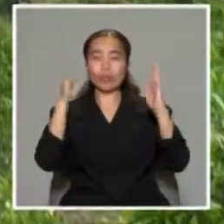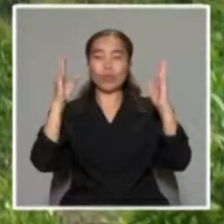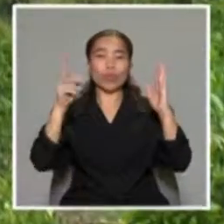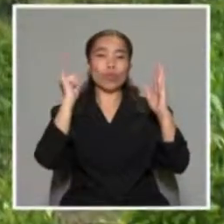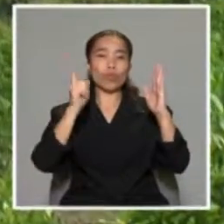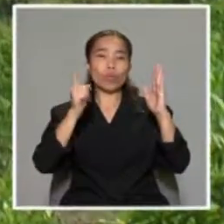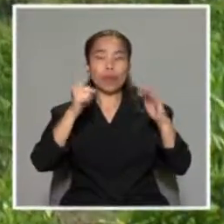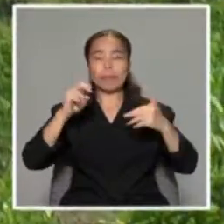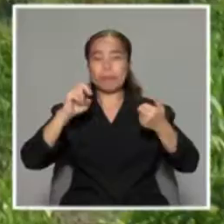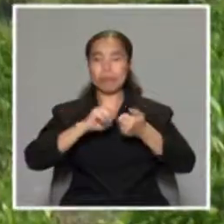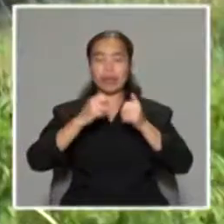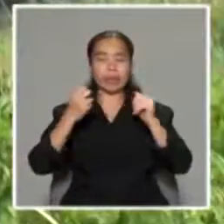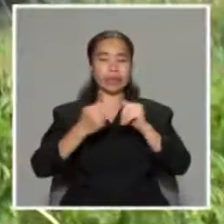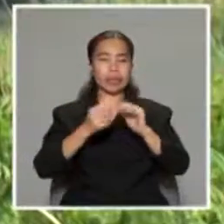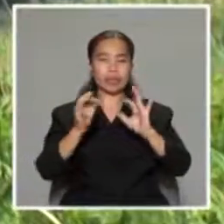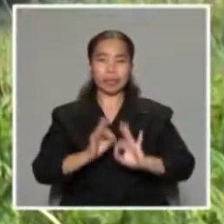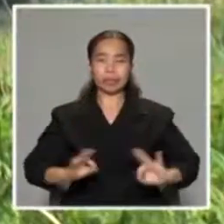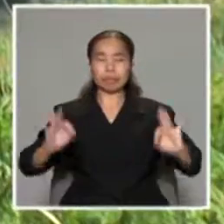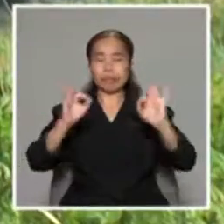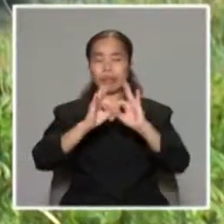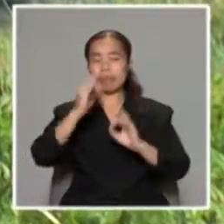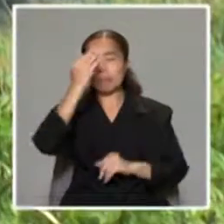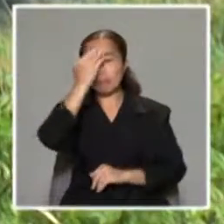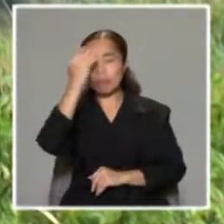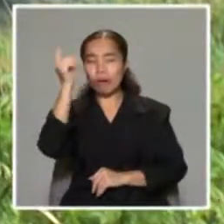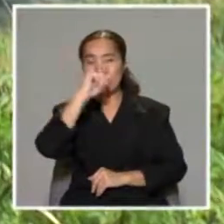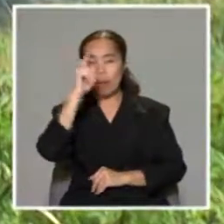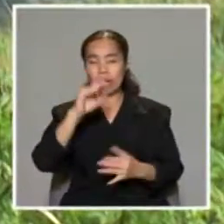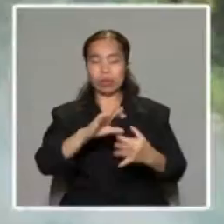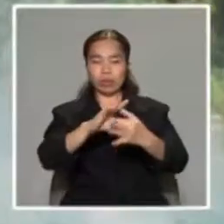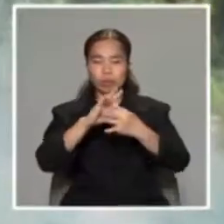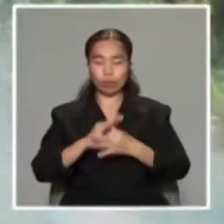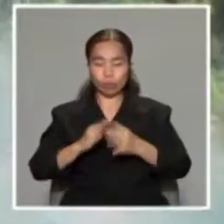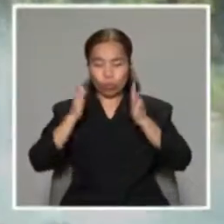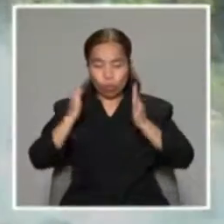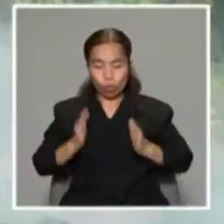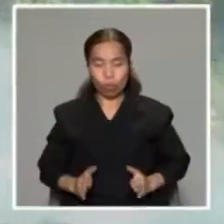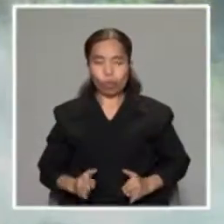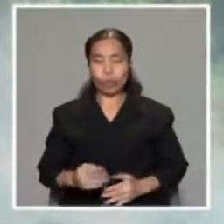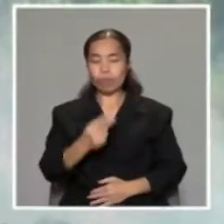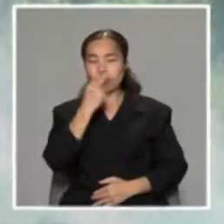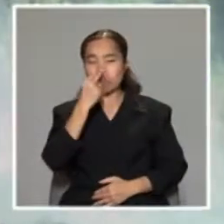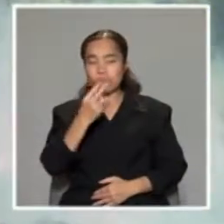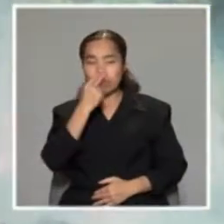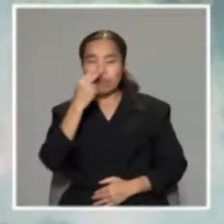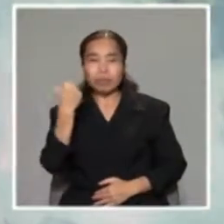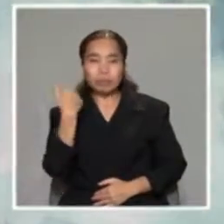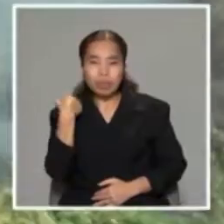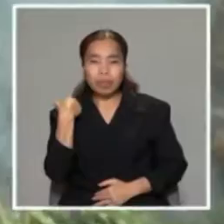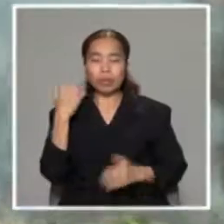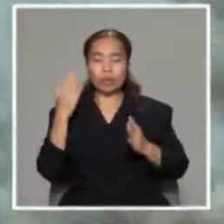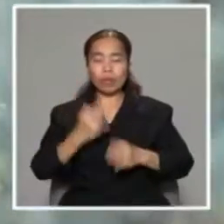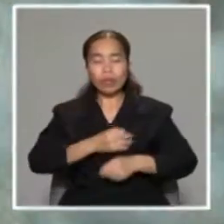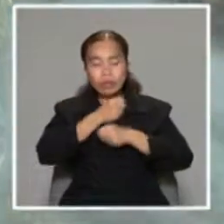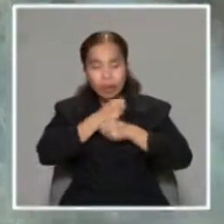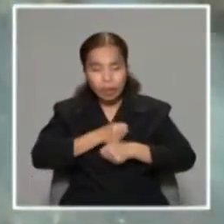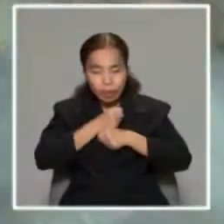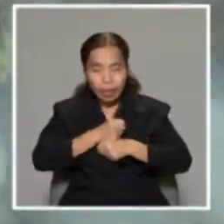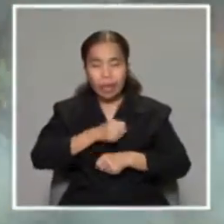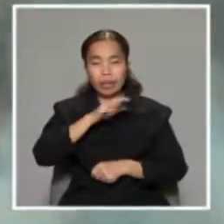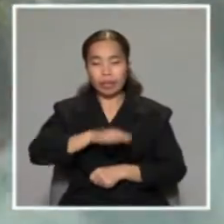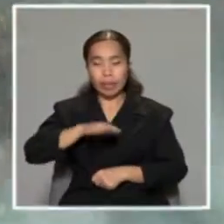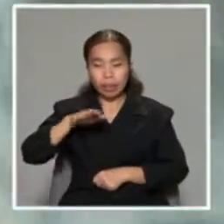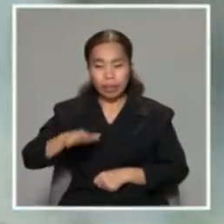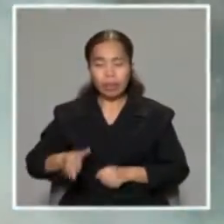ป็นปัญหาที่สำคัญเนื่องจากส่งผลกระทบต่อความเป็นอยู่และสุขภาพโดยเฉพาะผู้สูงอายุเด็กเล็กและ